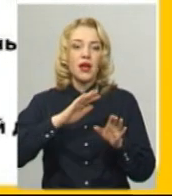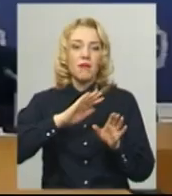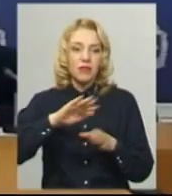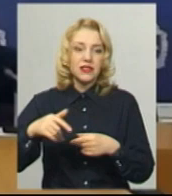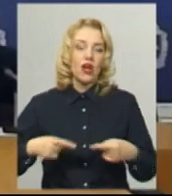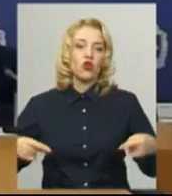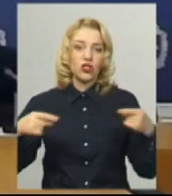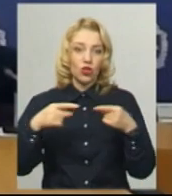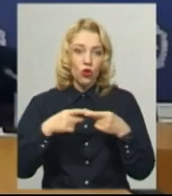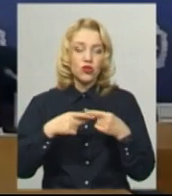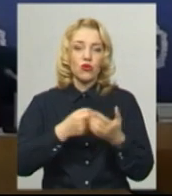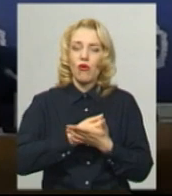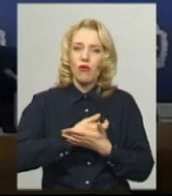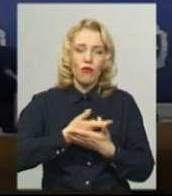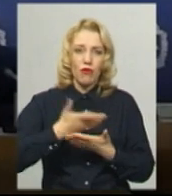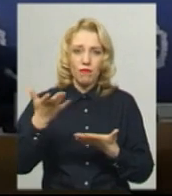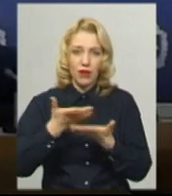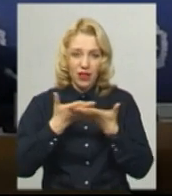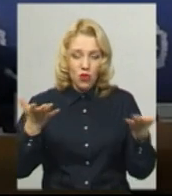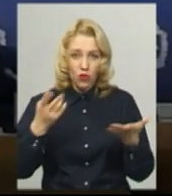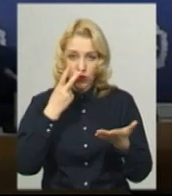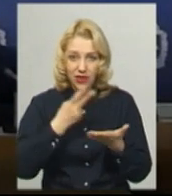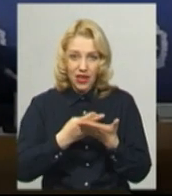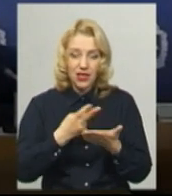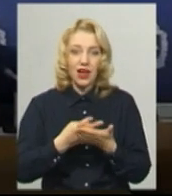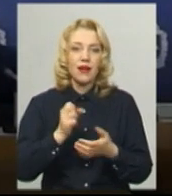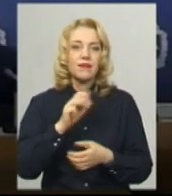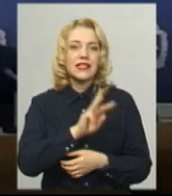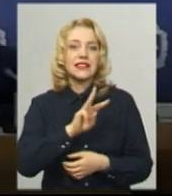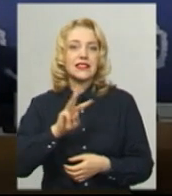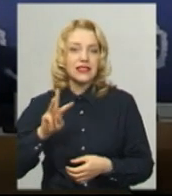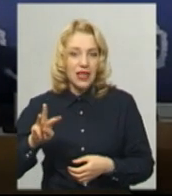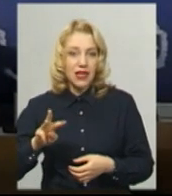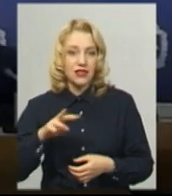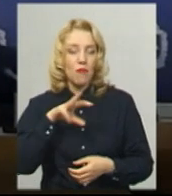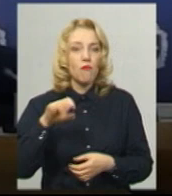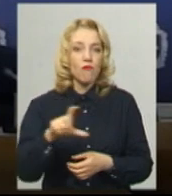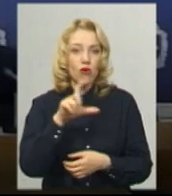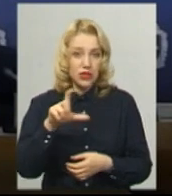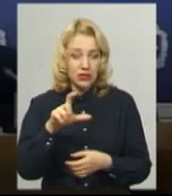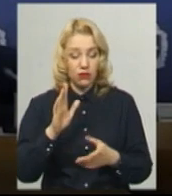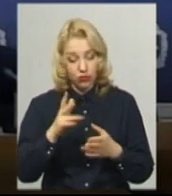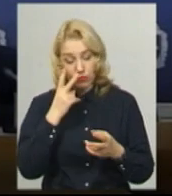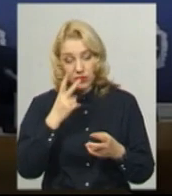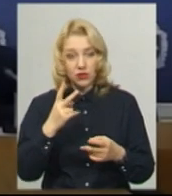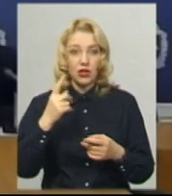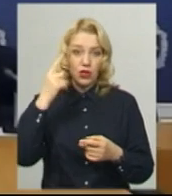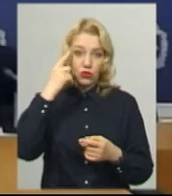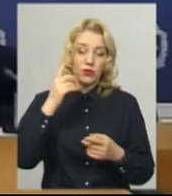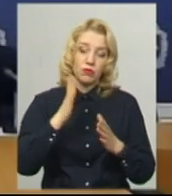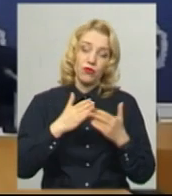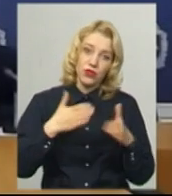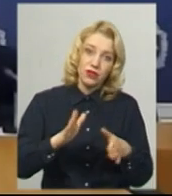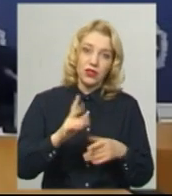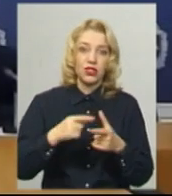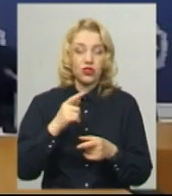МОЗ. Будемо бачити остаточний текст постанови, від того будемо прийматися остаточні рішення про відкриття чи не відкриття ринку, тому